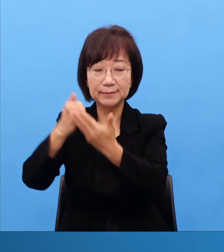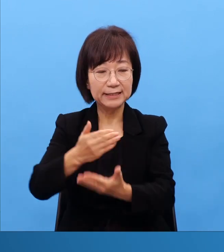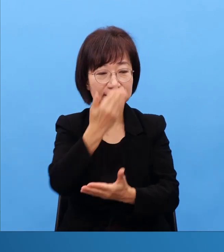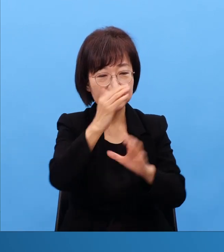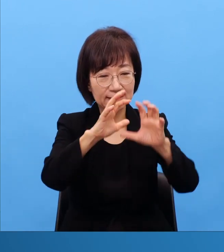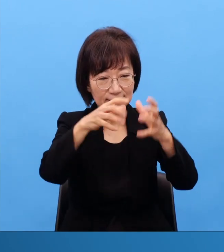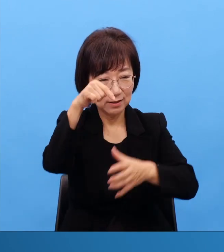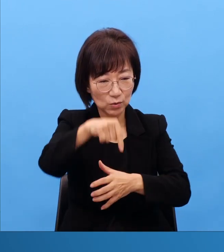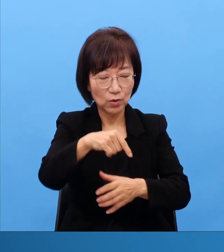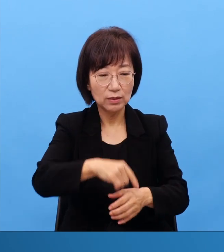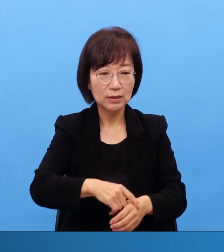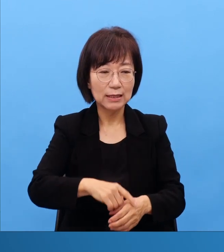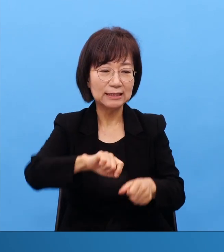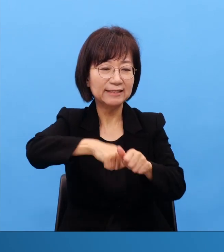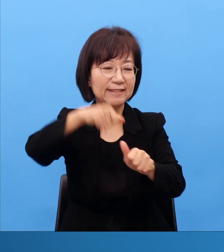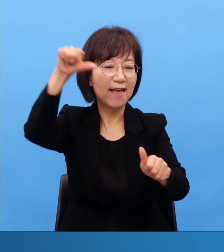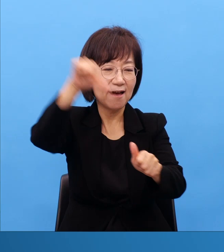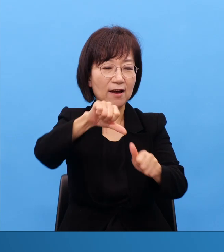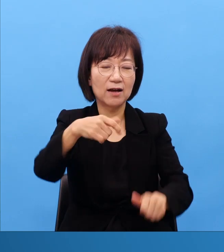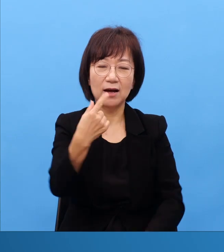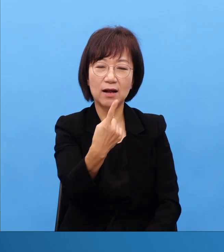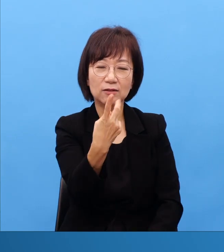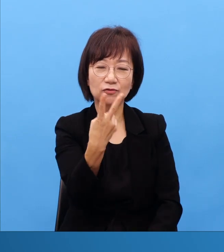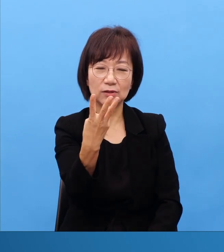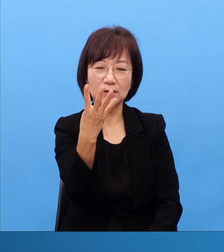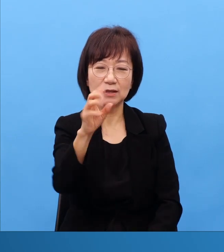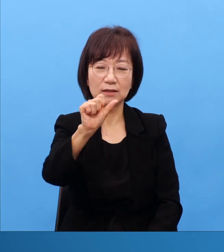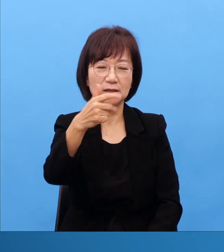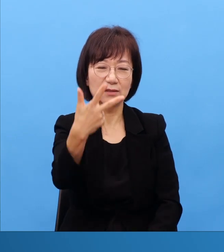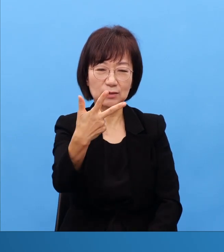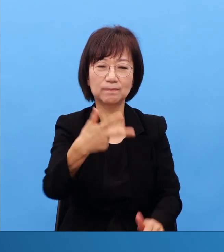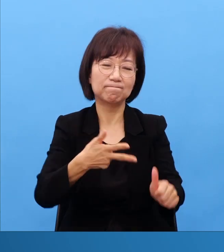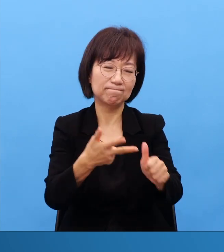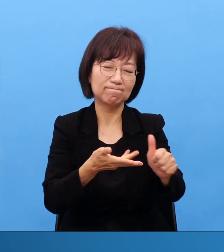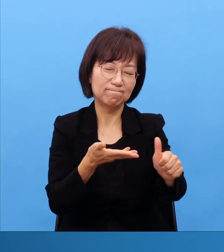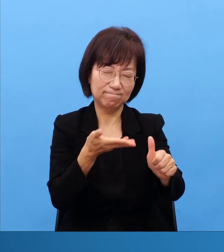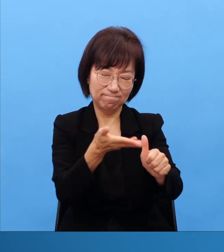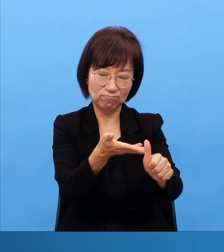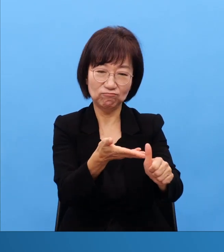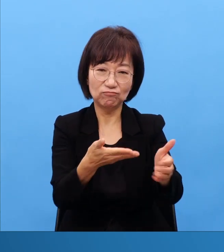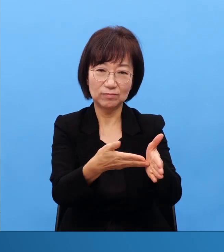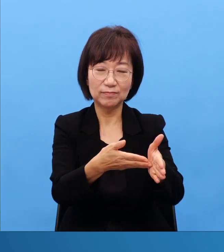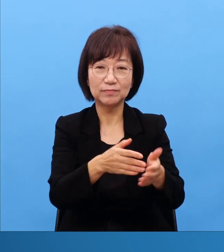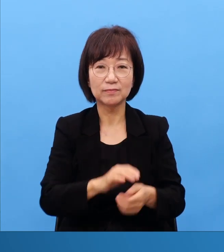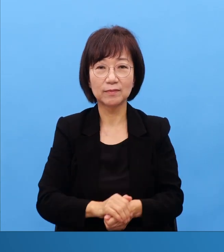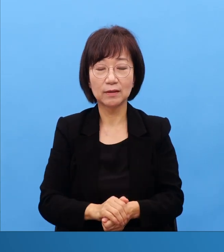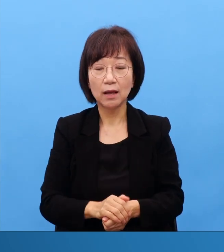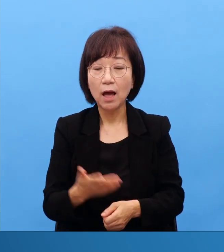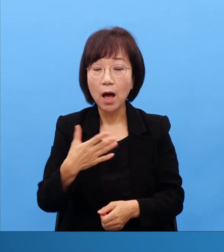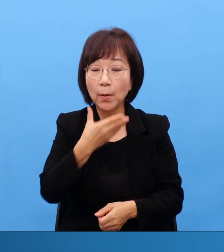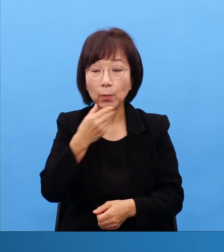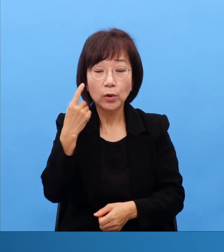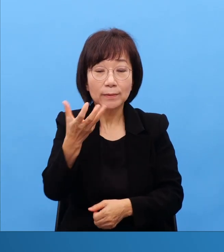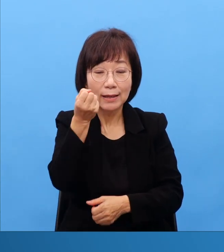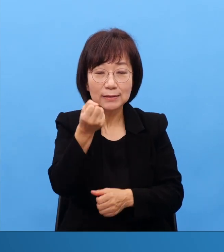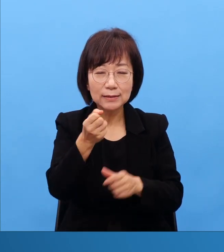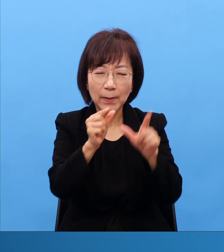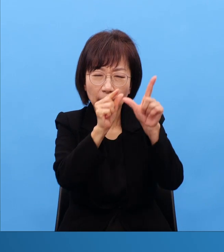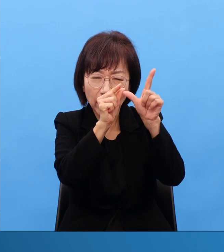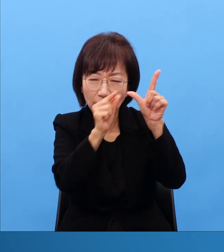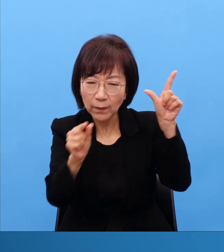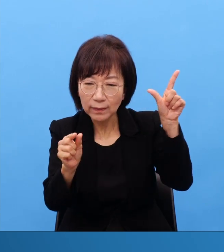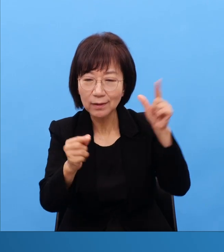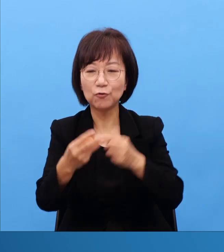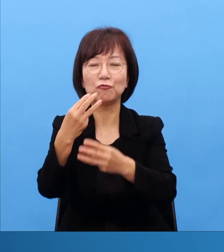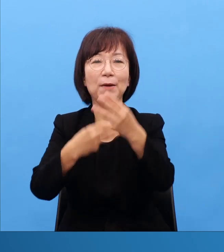그렇죠? it. He poured down seven disasters upon them. 소수의 복음 가진 사람 렘 통해서 해방됐어요. And they were liberated